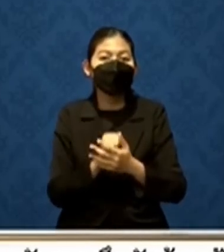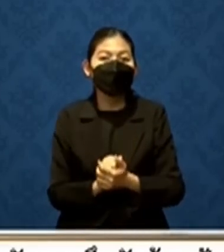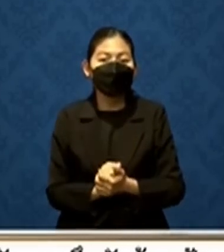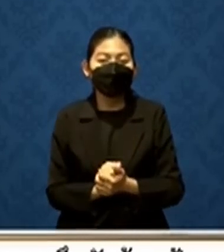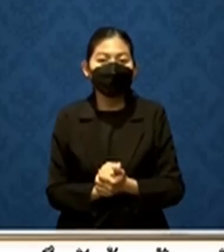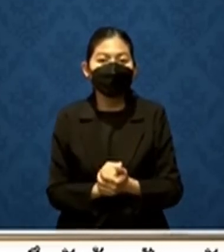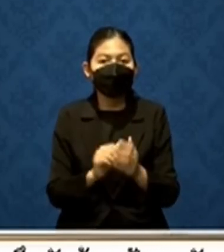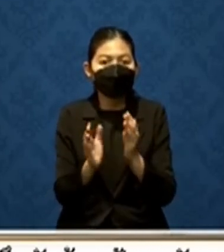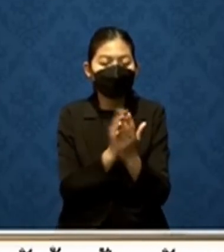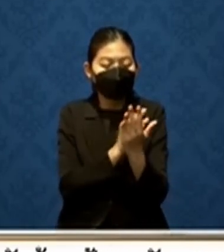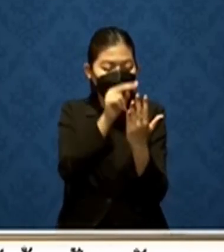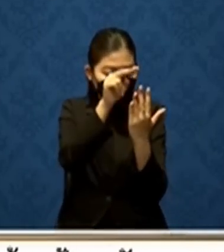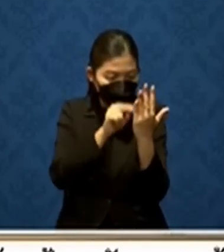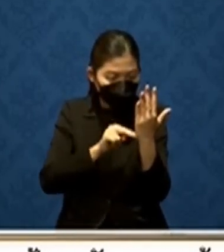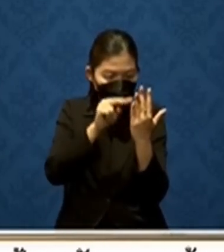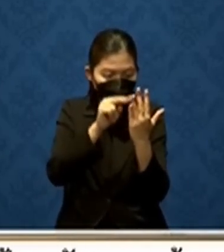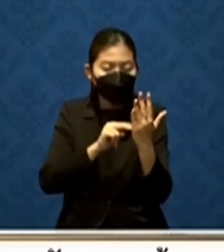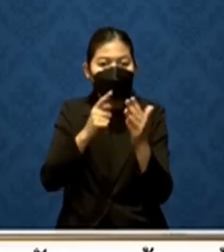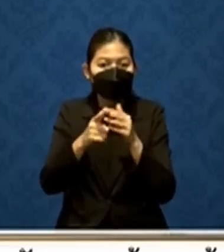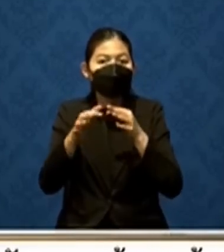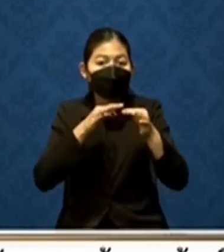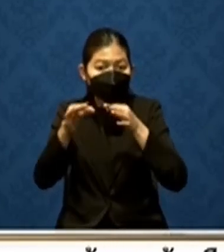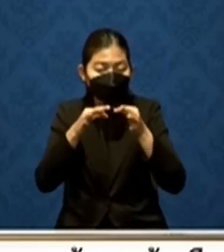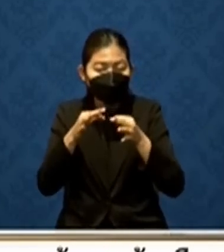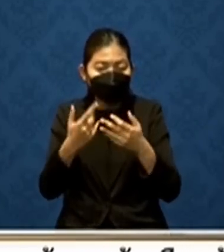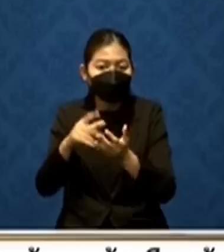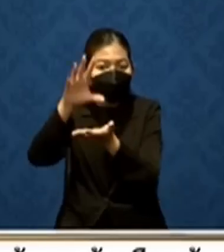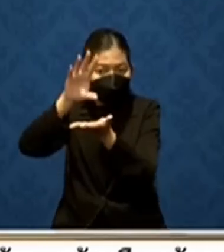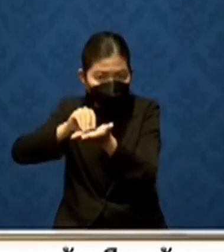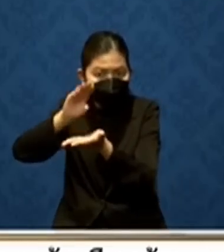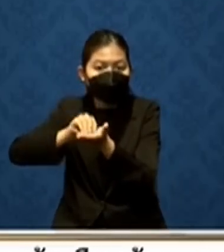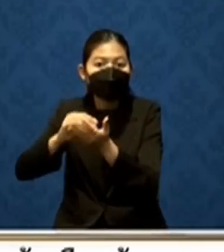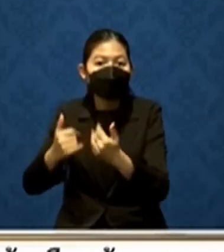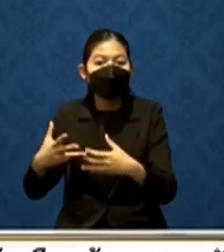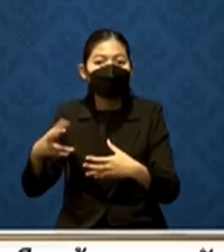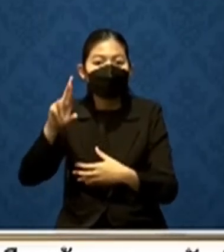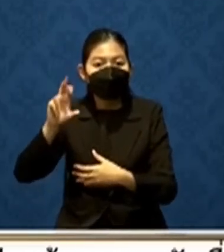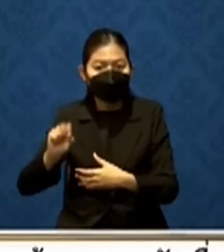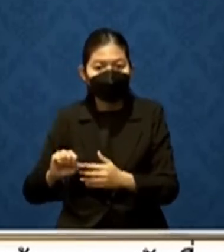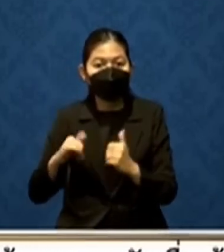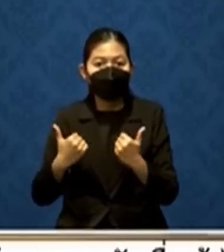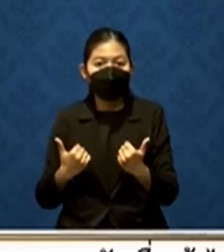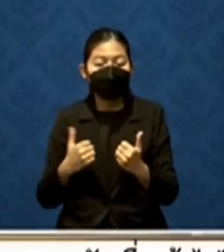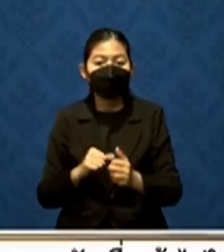อ่านญัตติเพื่อแถลงยุติเพื่อบันทึกไว้ไม่สะพาแห่งนี้